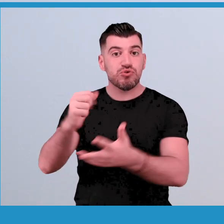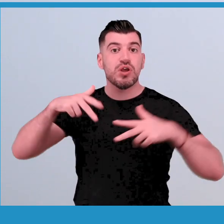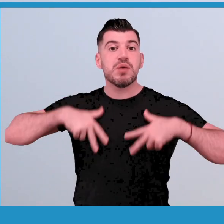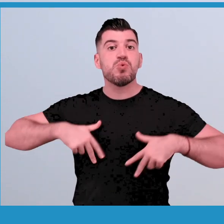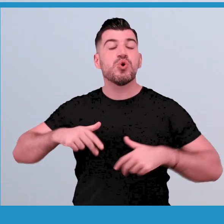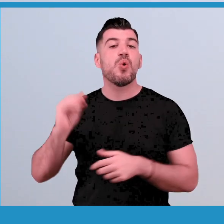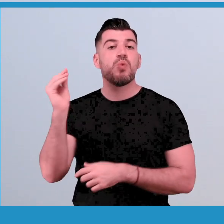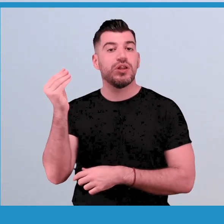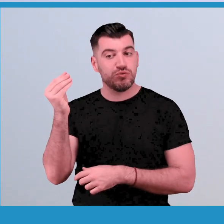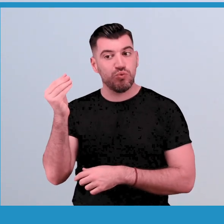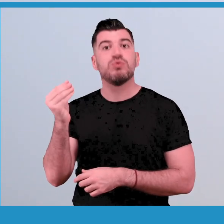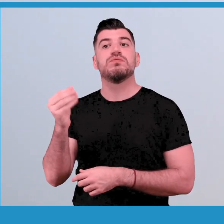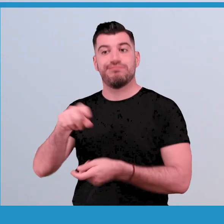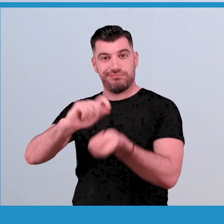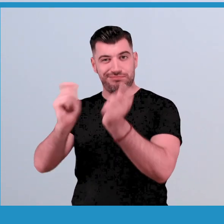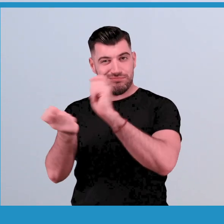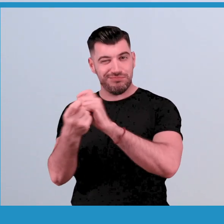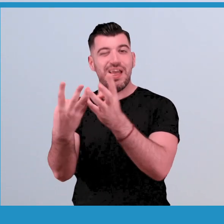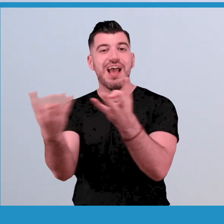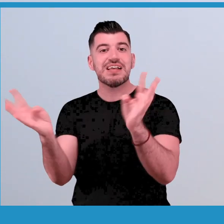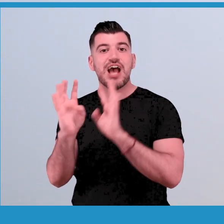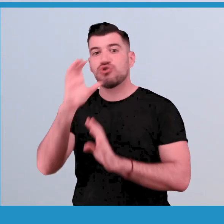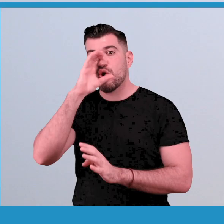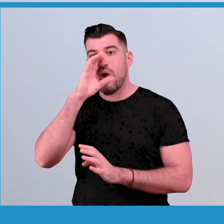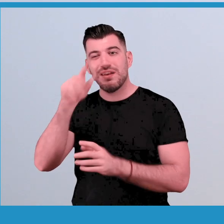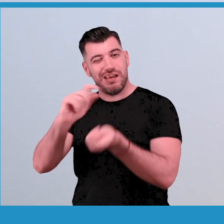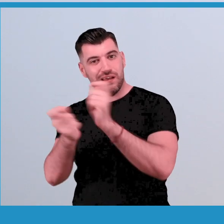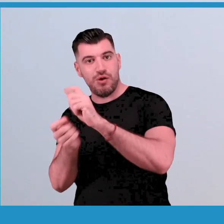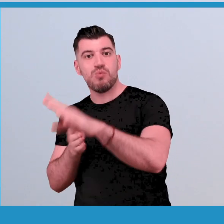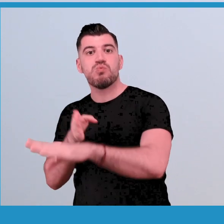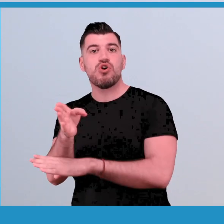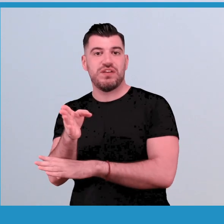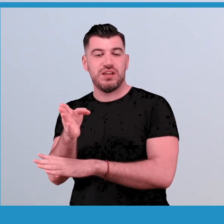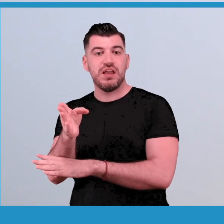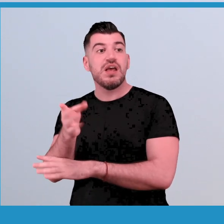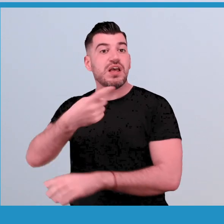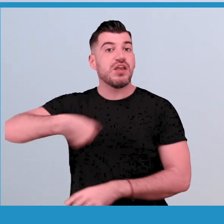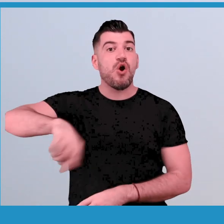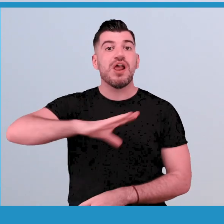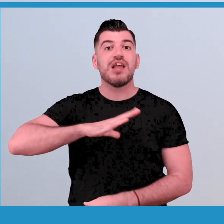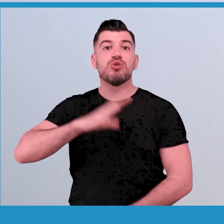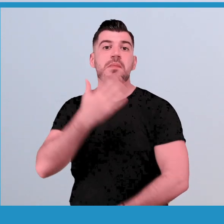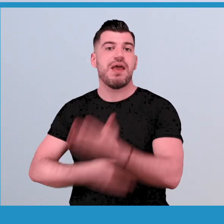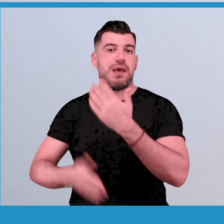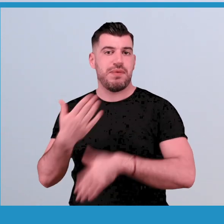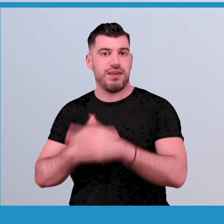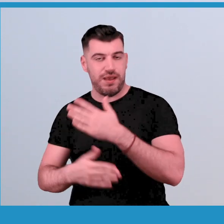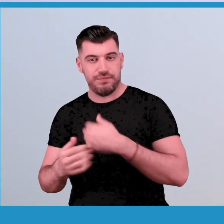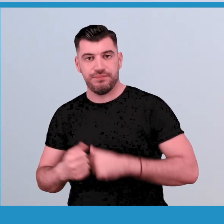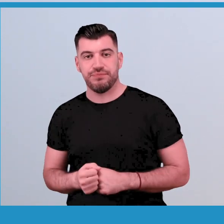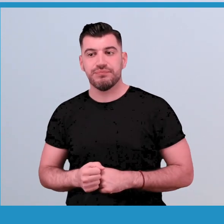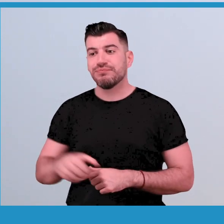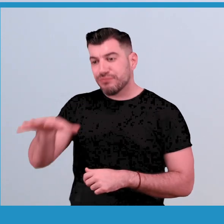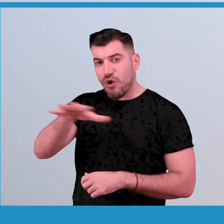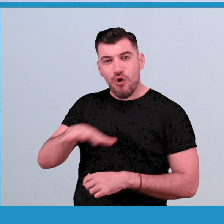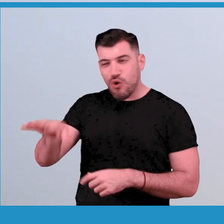Πολιτισμού γίνεται καθολικά προσβάσιμο το Κάστρο των Ιωαννίνων σε επισκέπτες με αναπηρία με παρεμβάσεις στο δομημένο χώρο